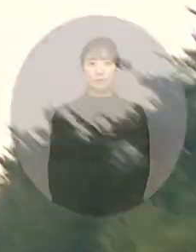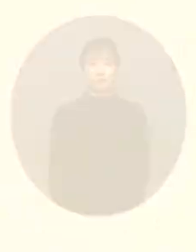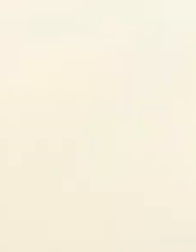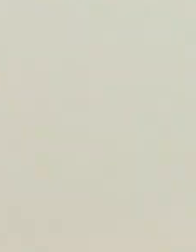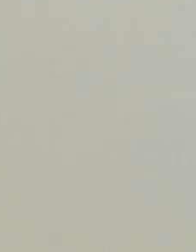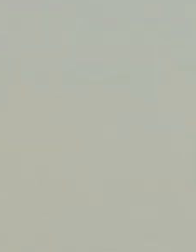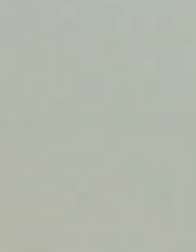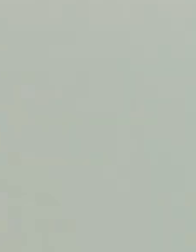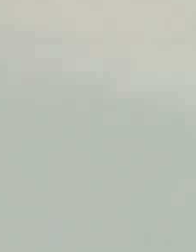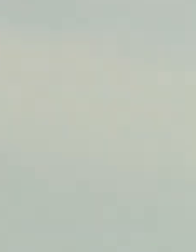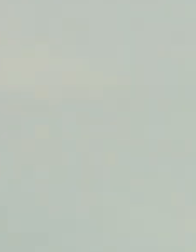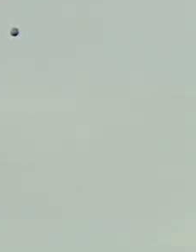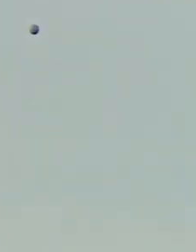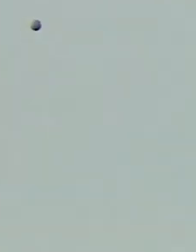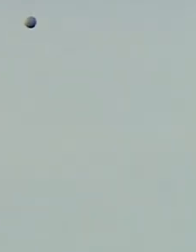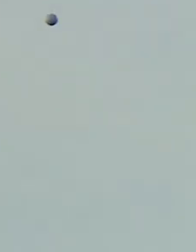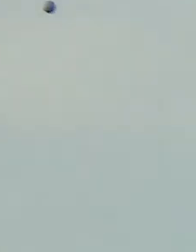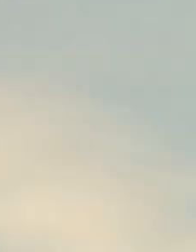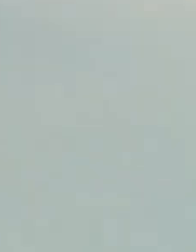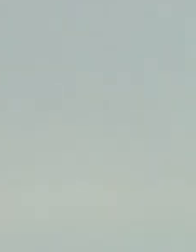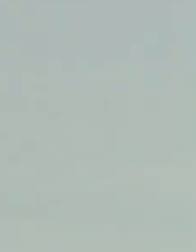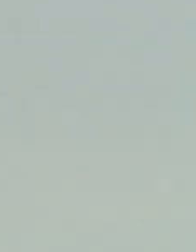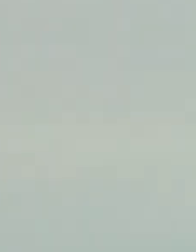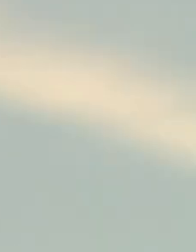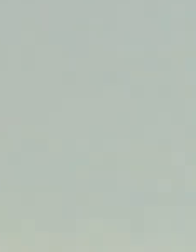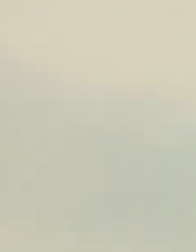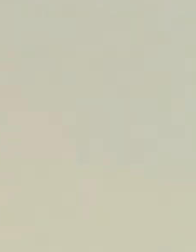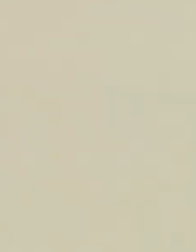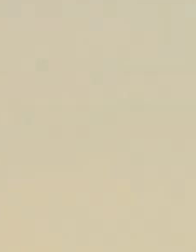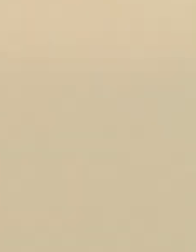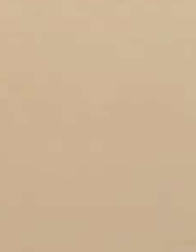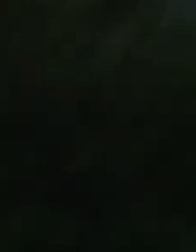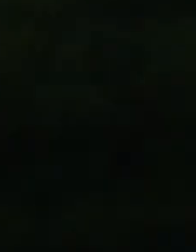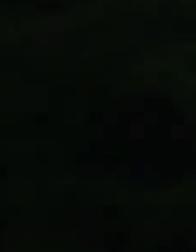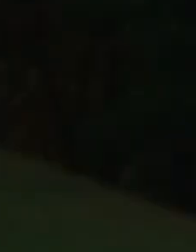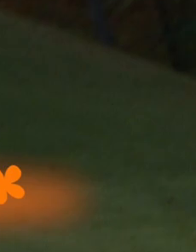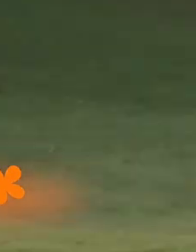와. 와. 와. 오.